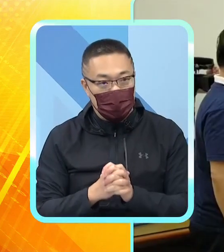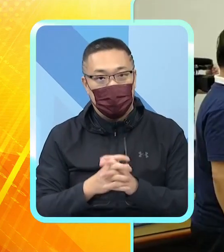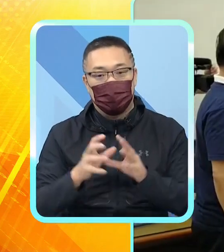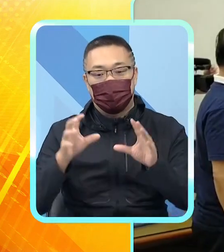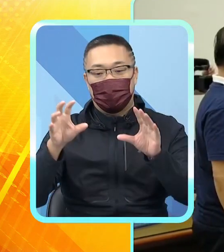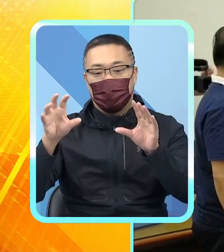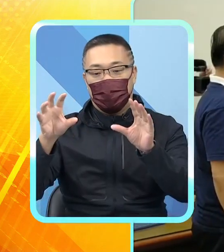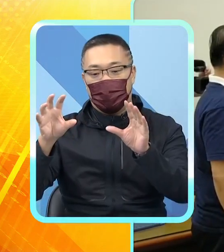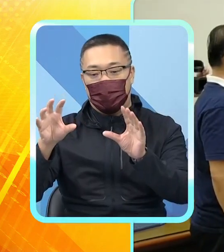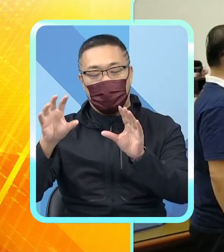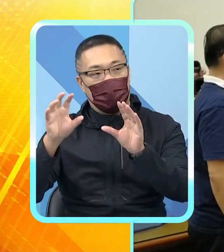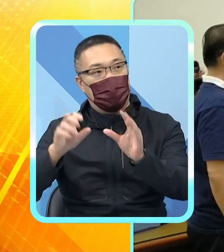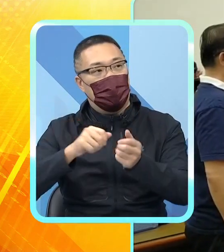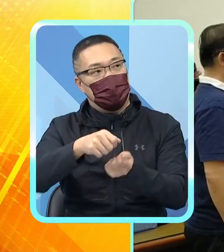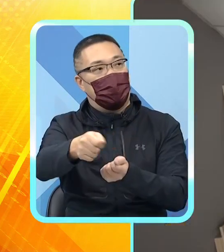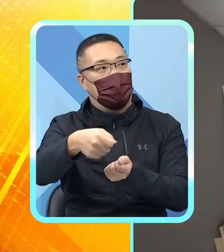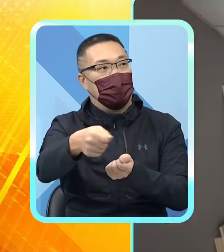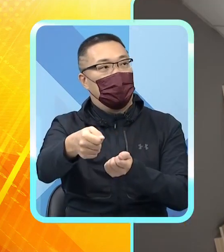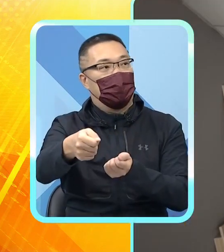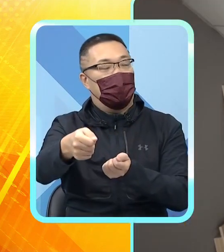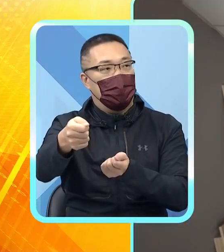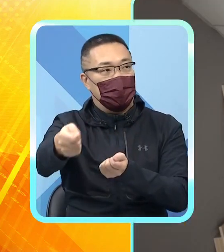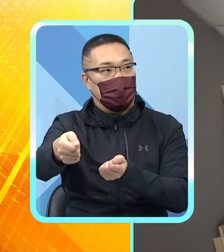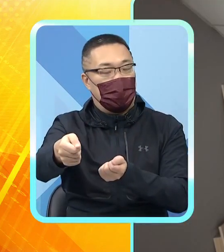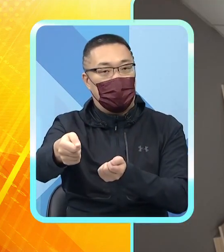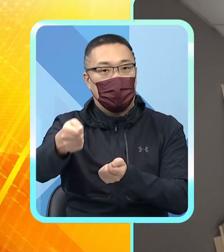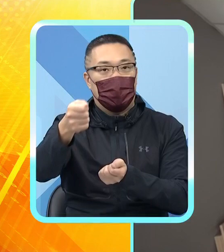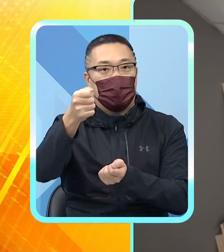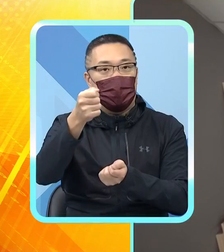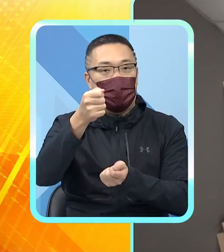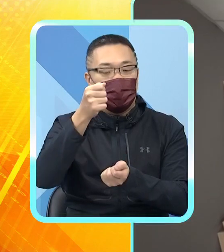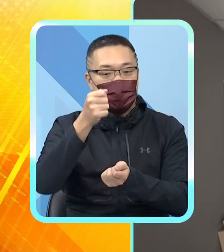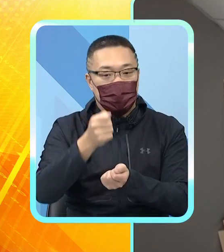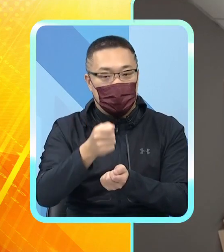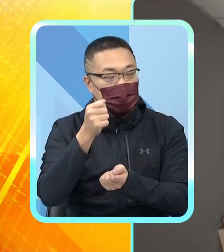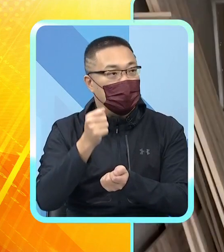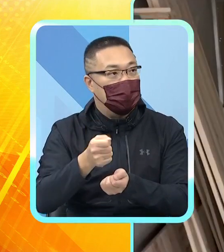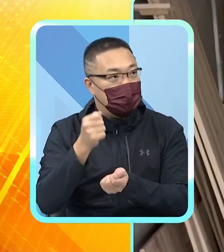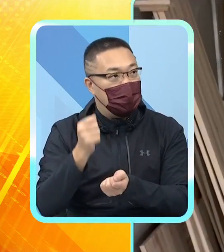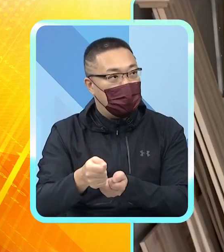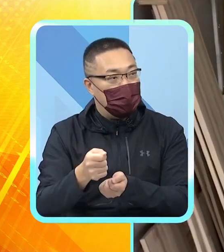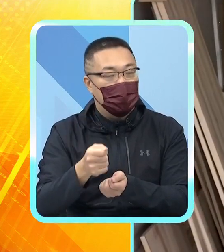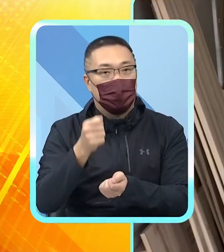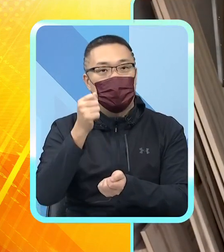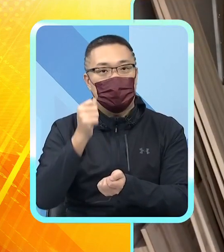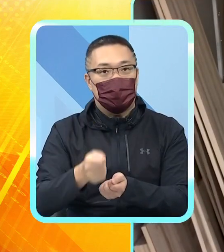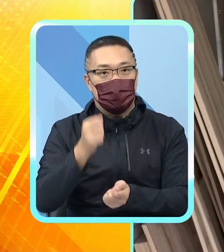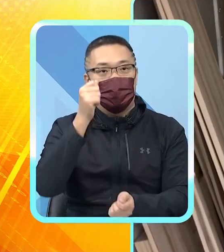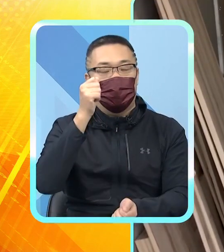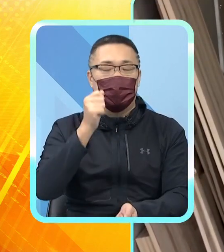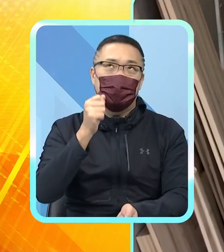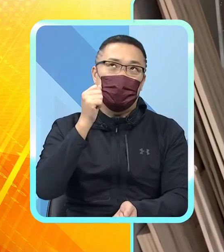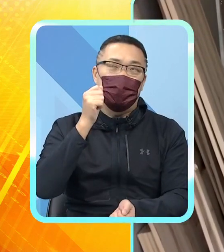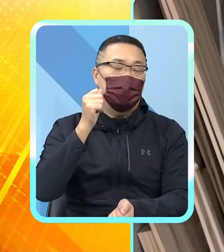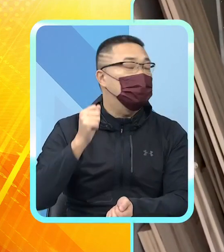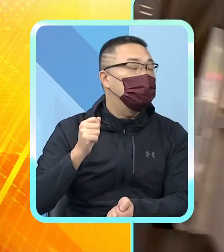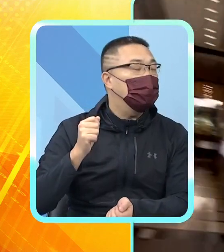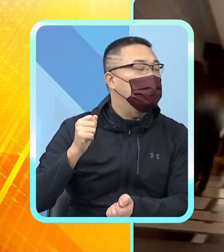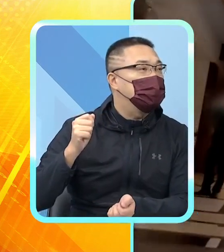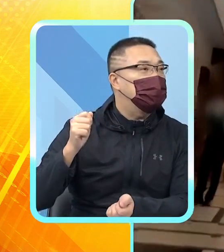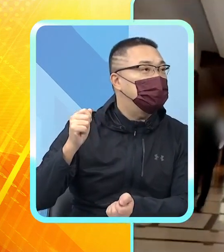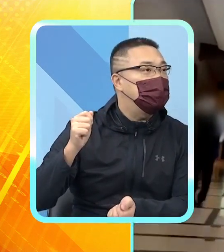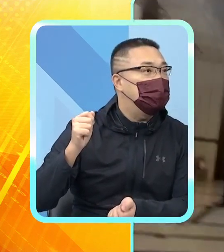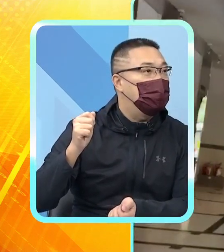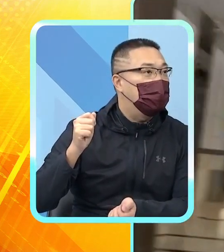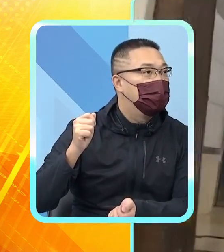意，5月2号就发文给他， 对， 那这个合约。是五月